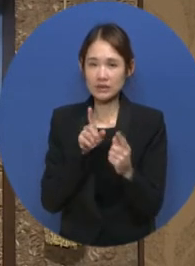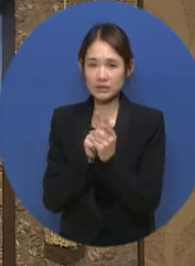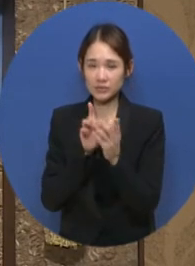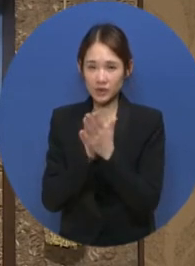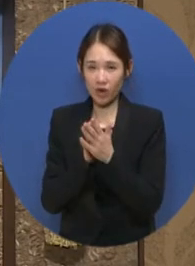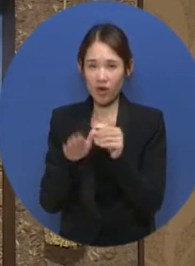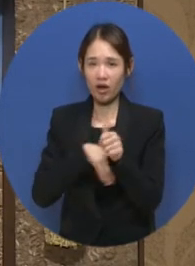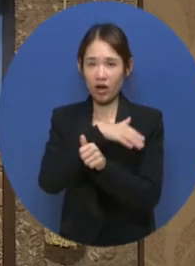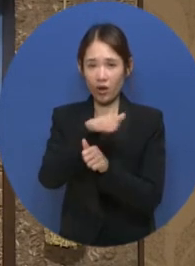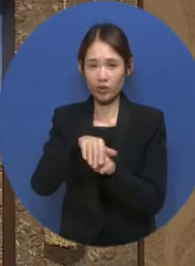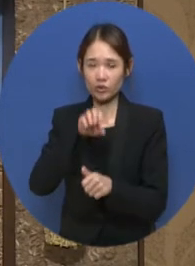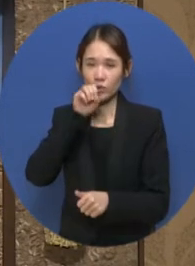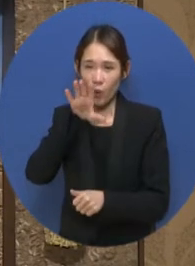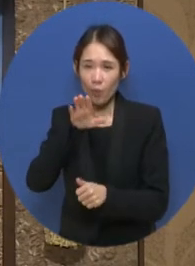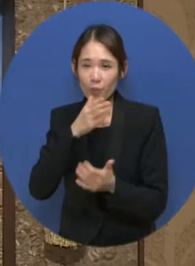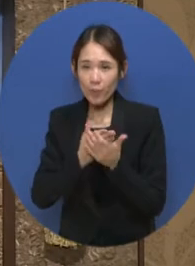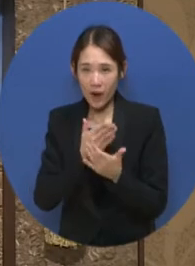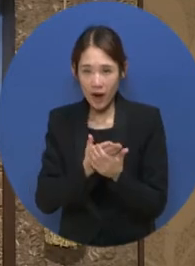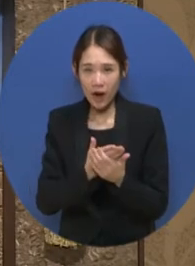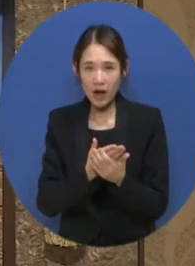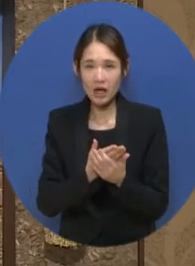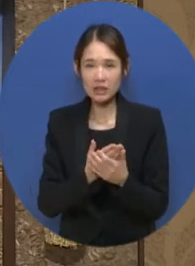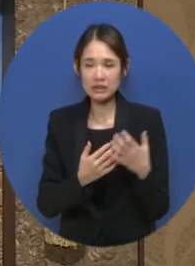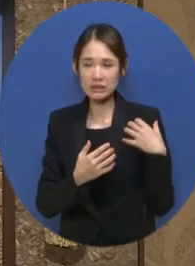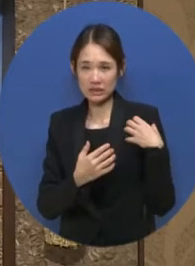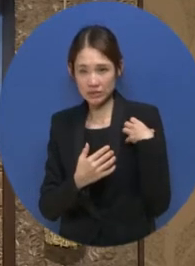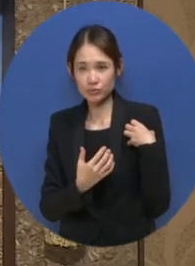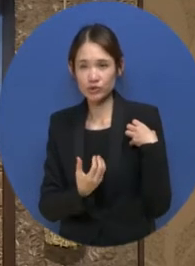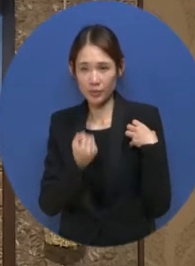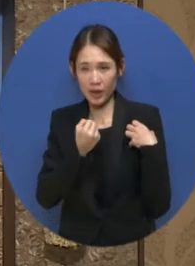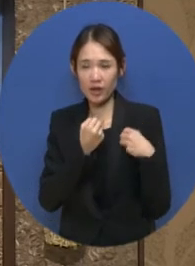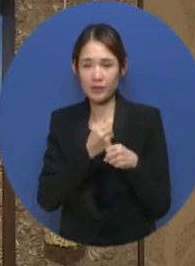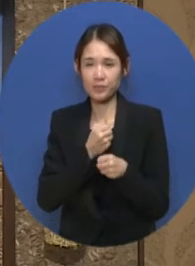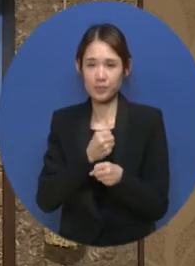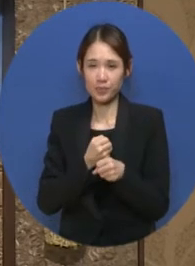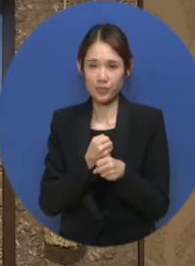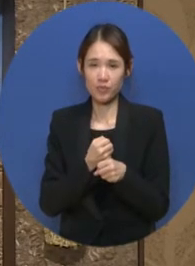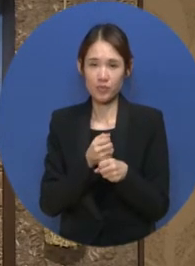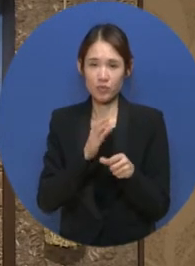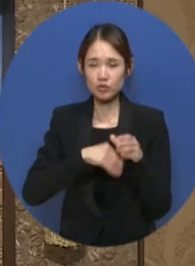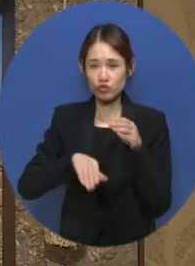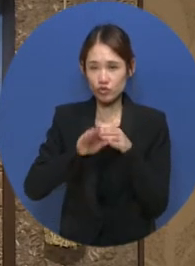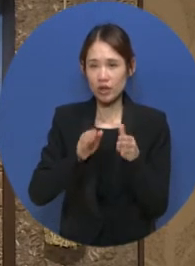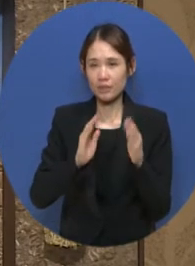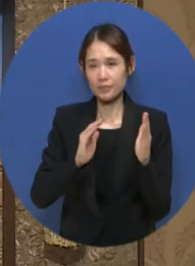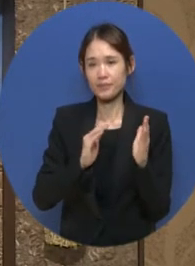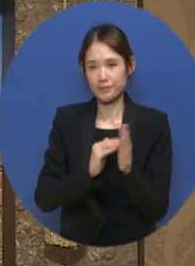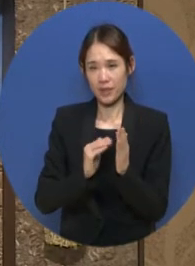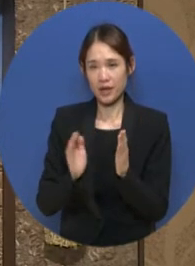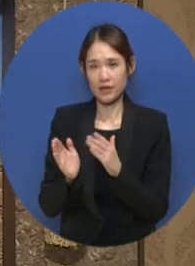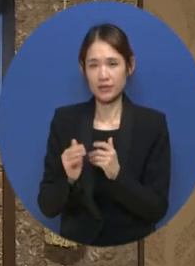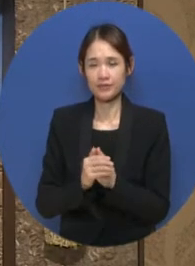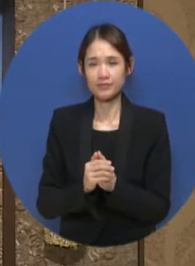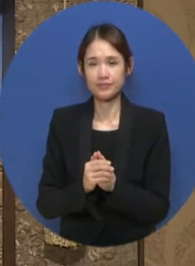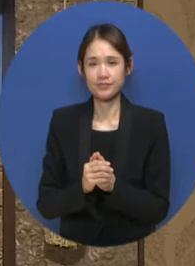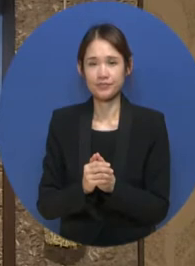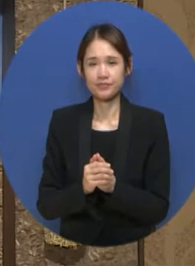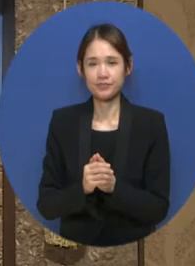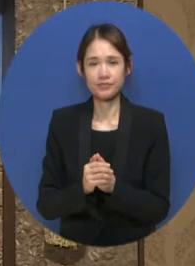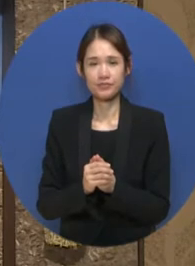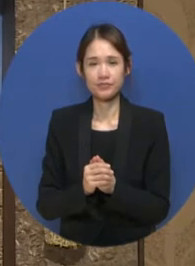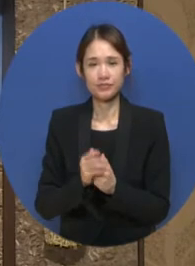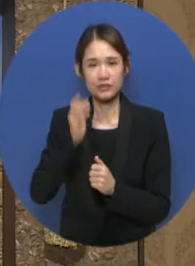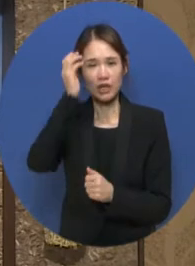상황에 대해서 통보를 하도록 하는 의무조항이 별도로 장애인복지법 에 추가 설치가 됐습니다 4